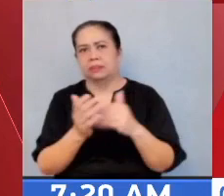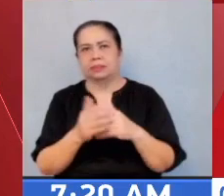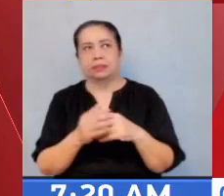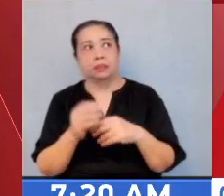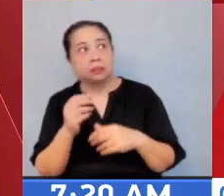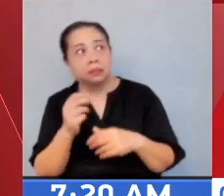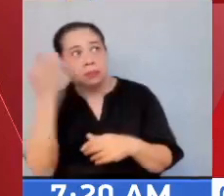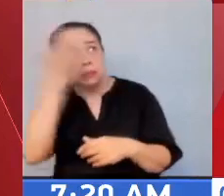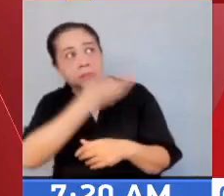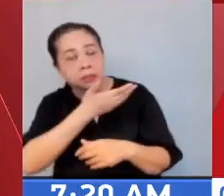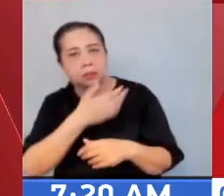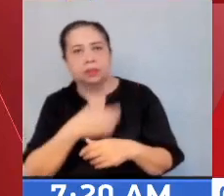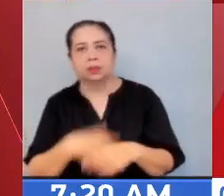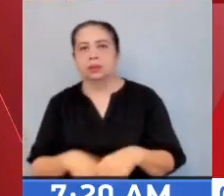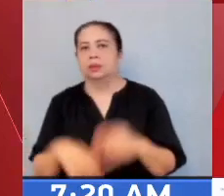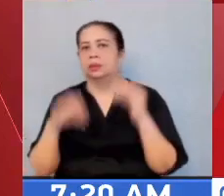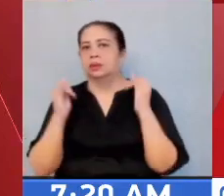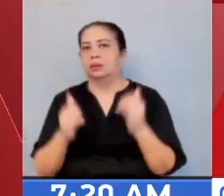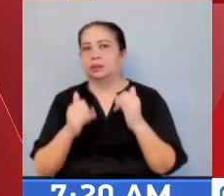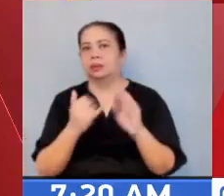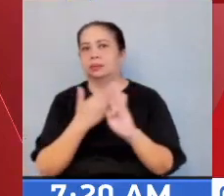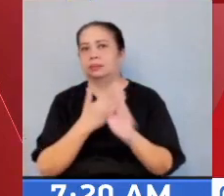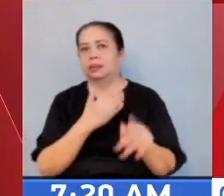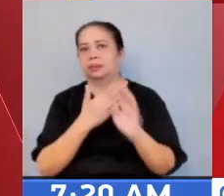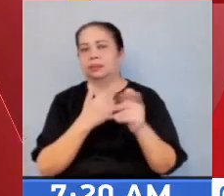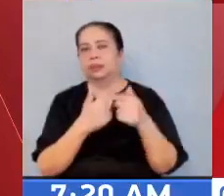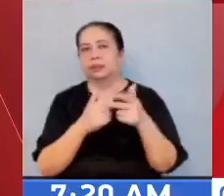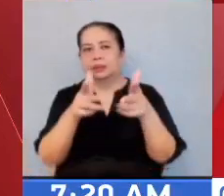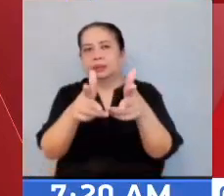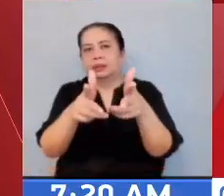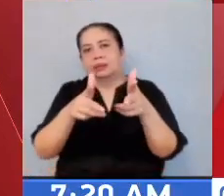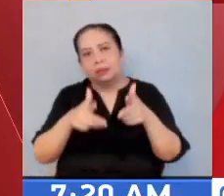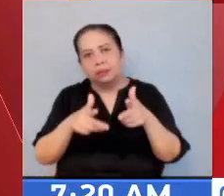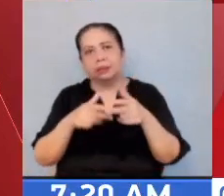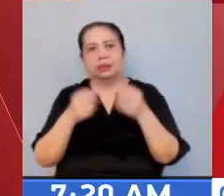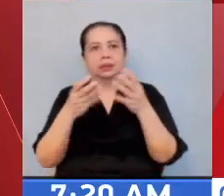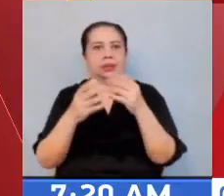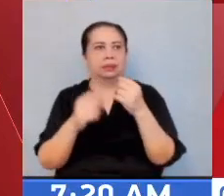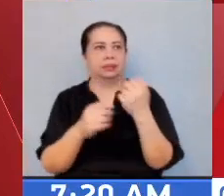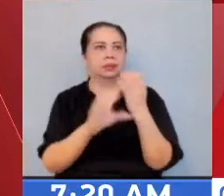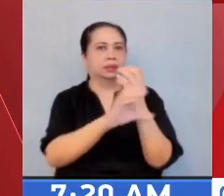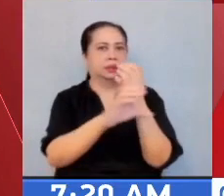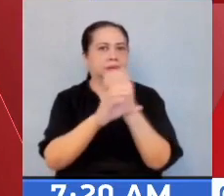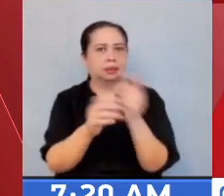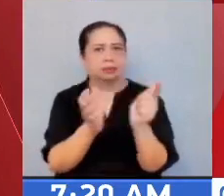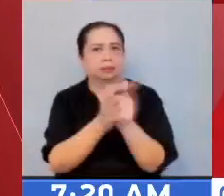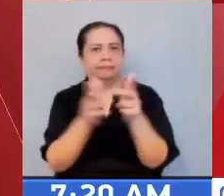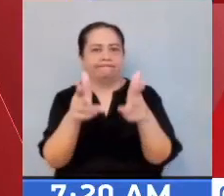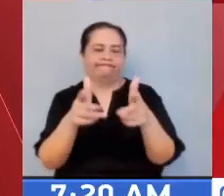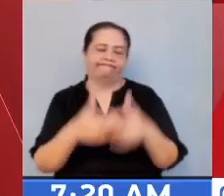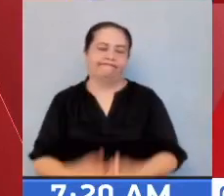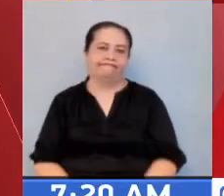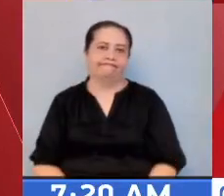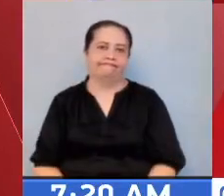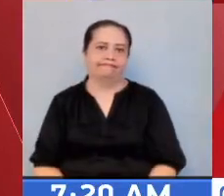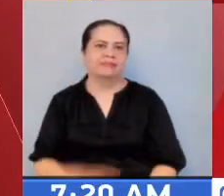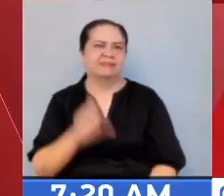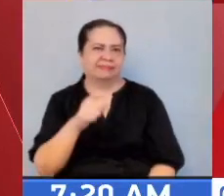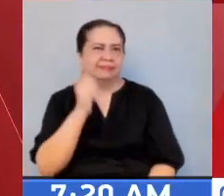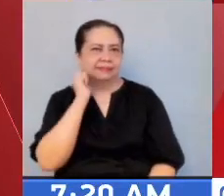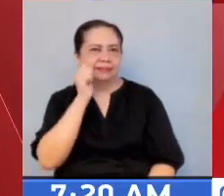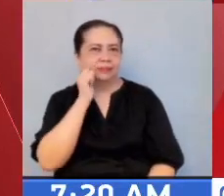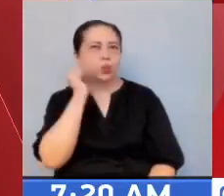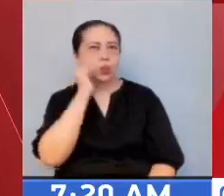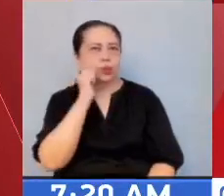normal nila, na yun nga, magkabilang panic, ang daming mga sasakyan, mga illegal na nakaparada. Oo, so, siguro dapat, Isa, dalasan talaga yung kanilang